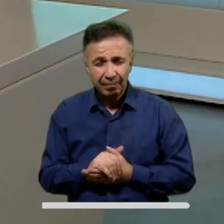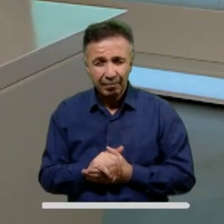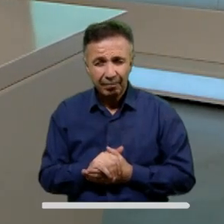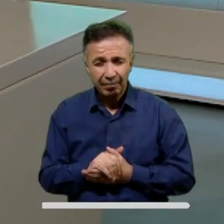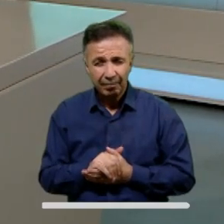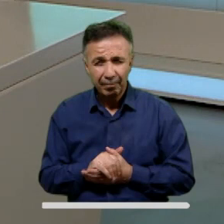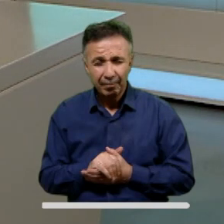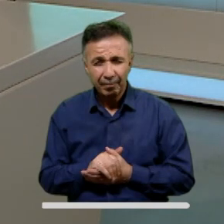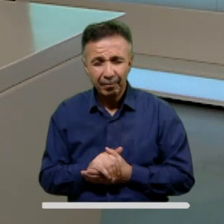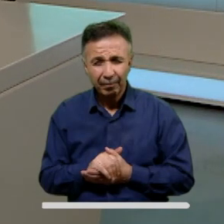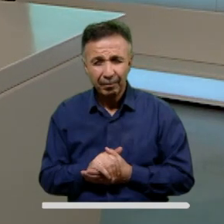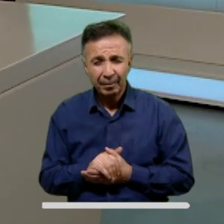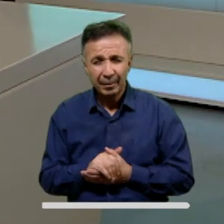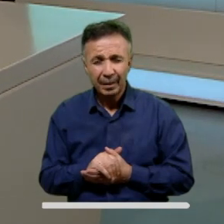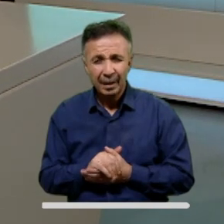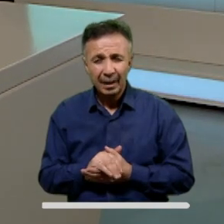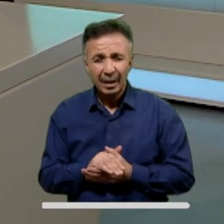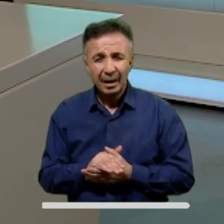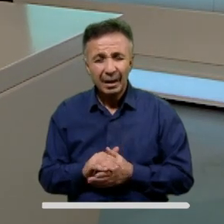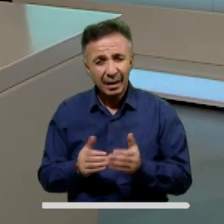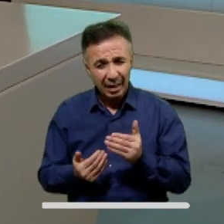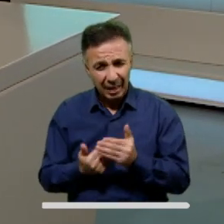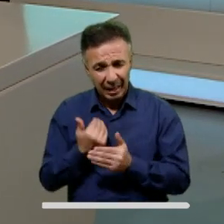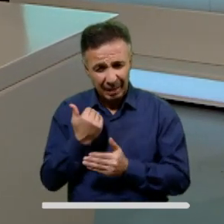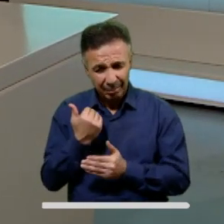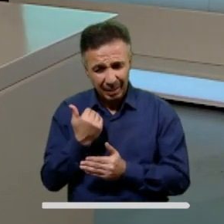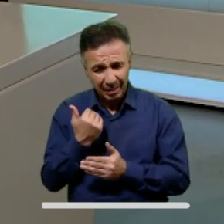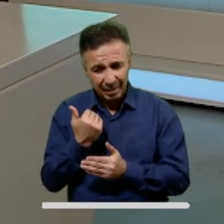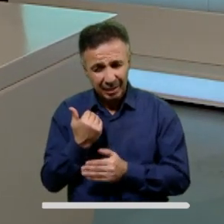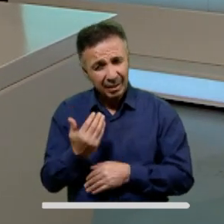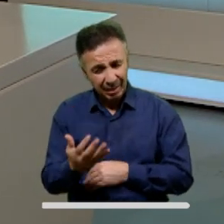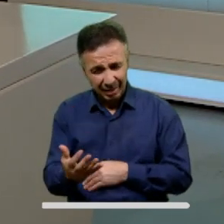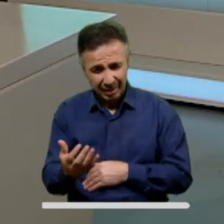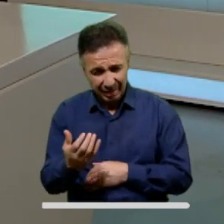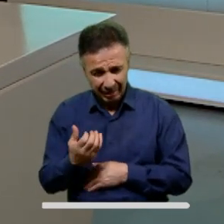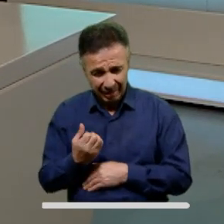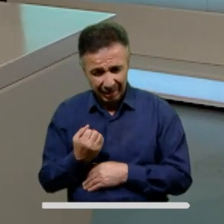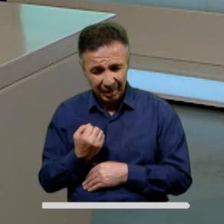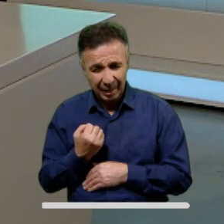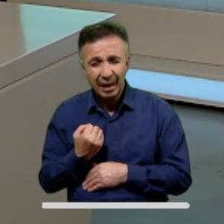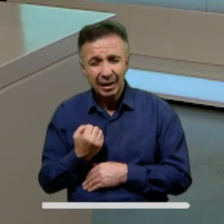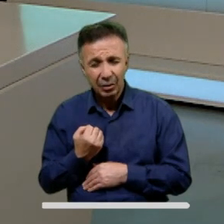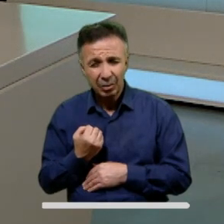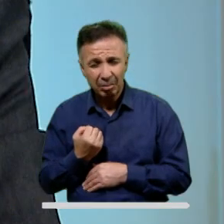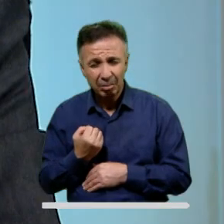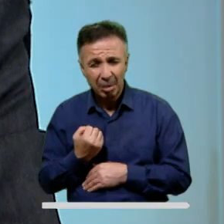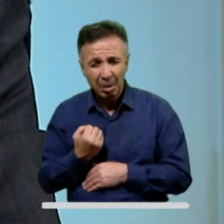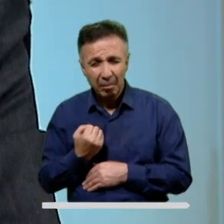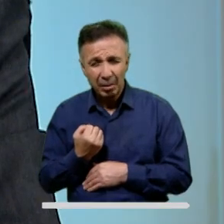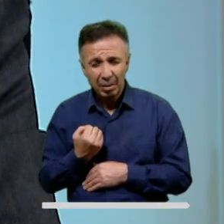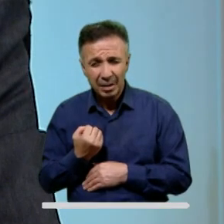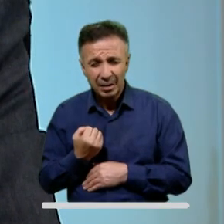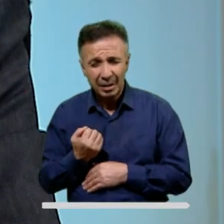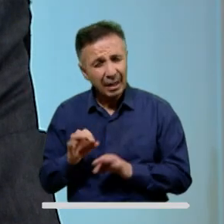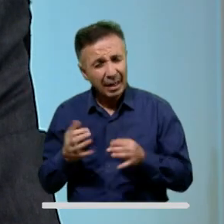dedi, ıslatma ayaklarını dedi. Evet. Ben de şu anda abdest almadan olmuyor biliyorsunuz.